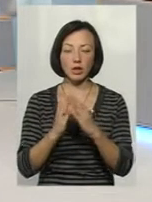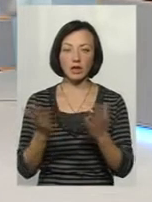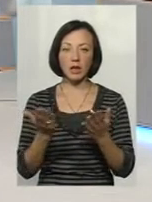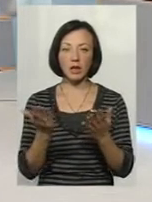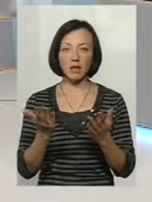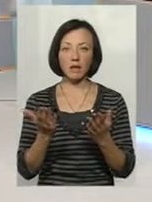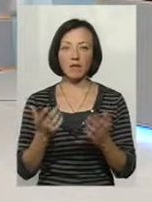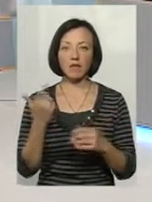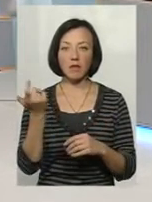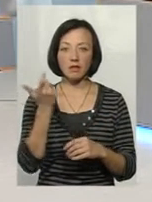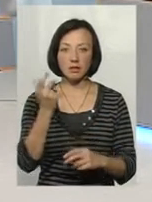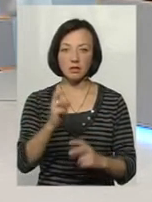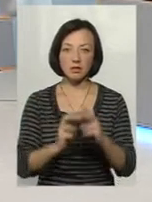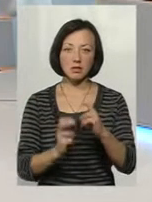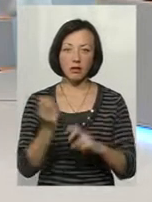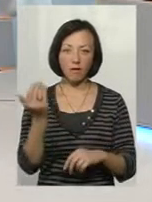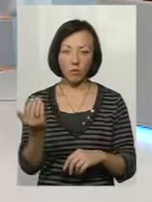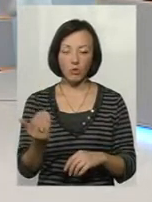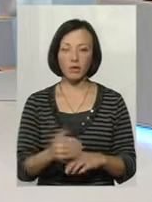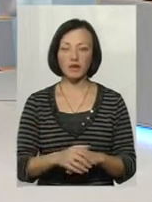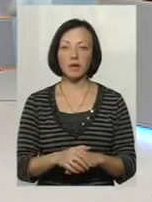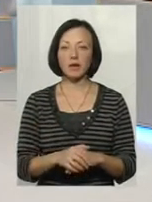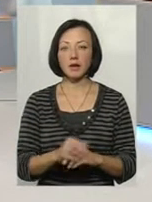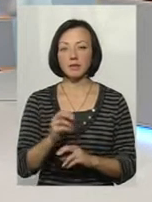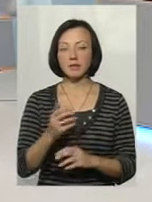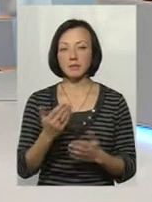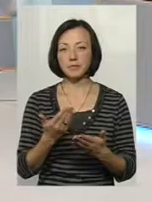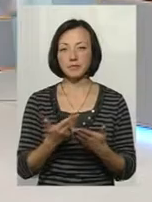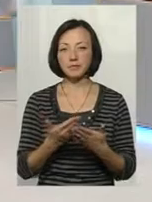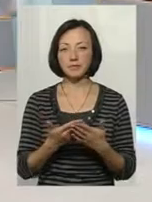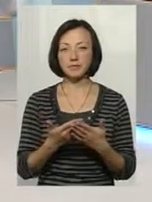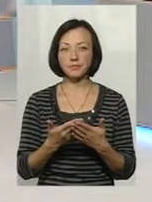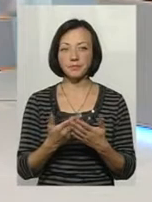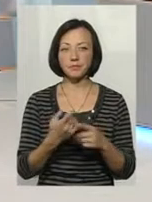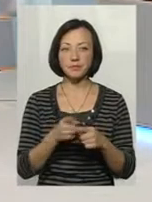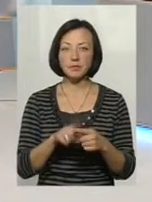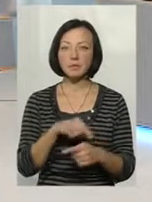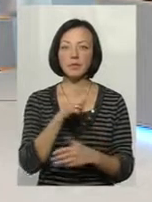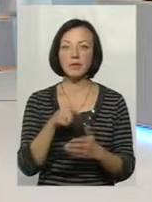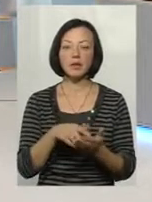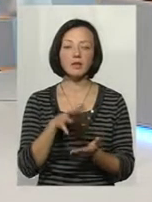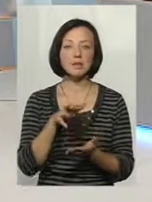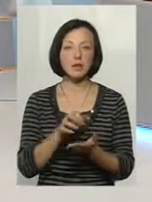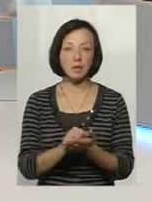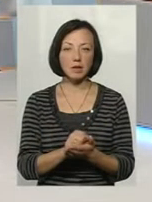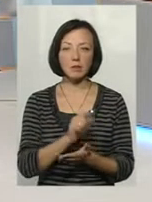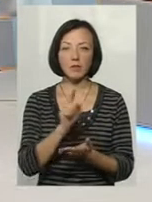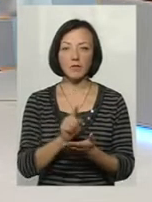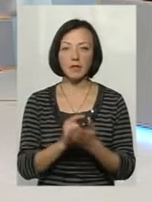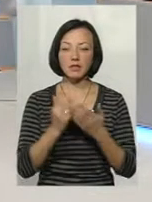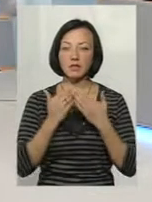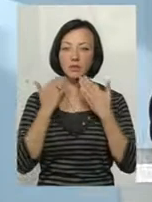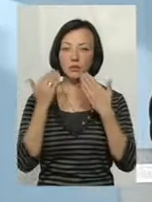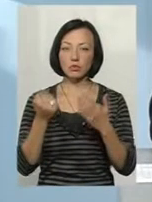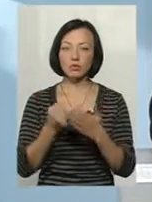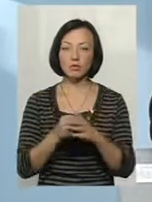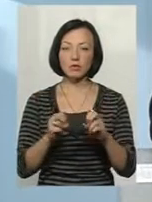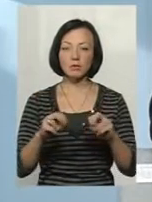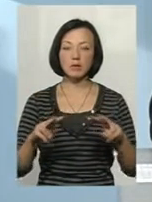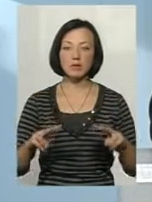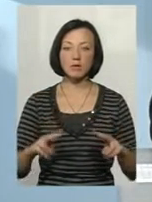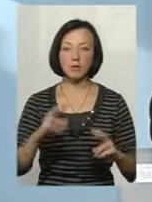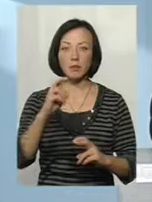є у власності заводів, значить, відповідно, підприємства цим питанням займаються, повинен звернутися до